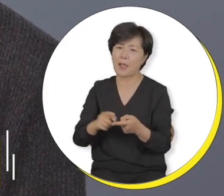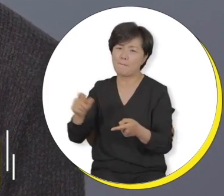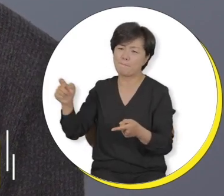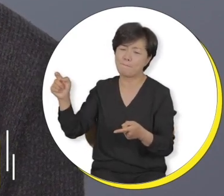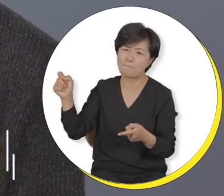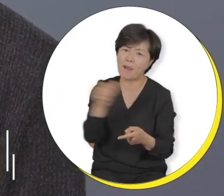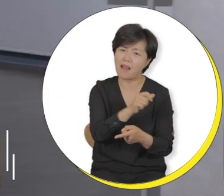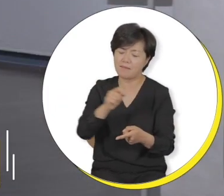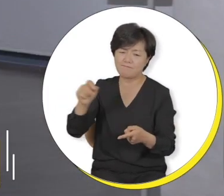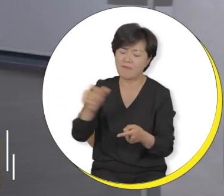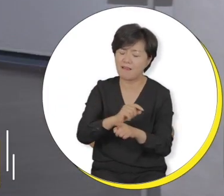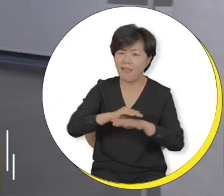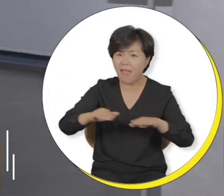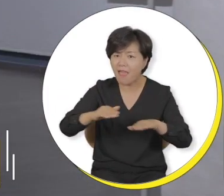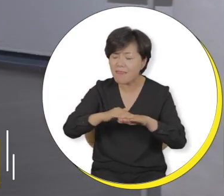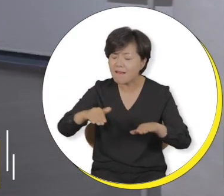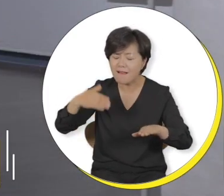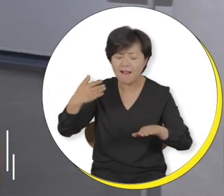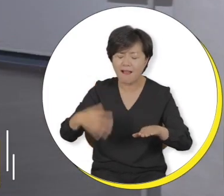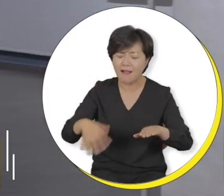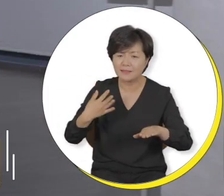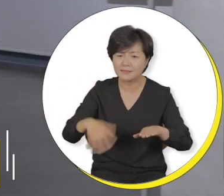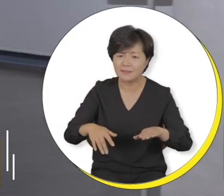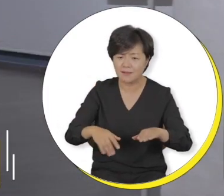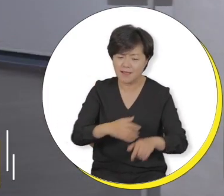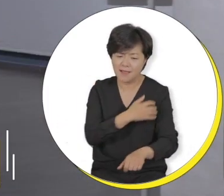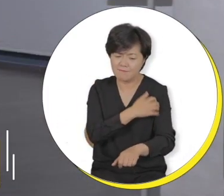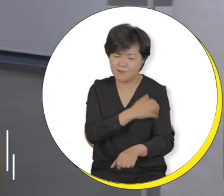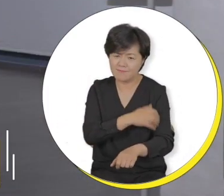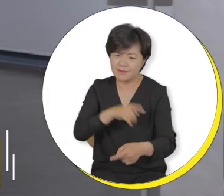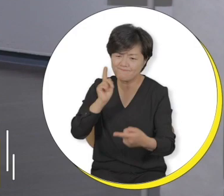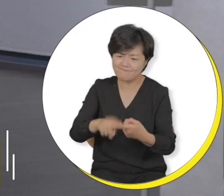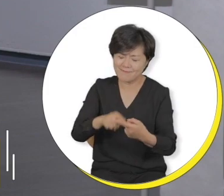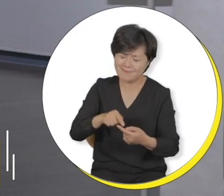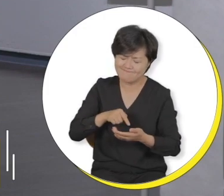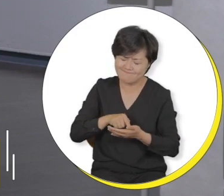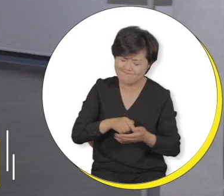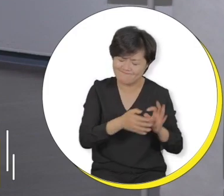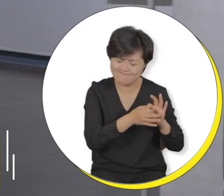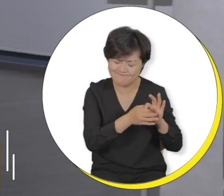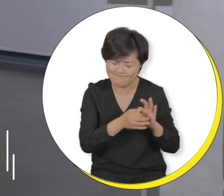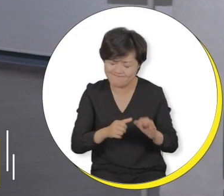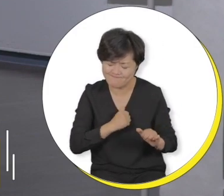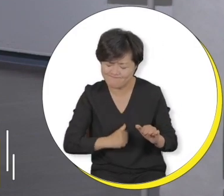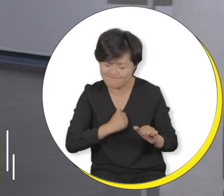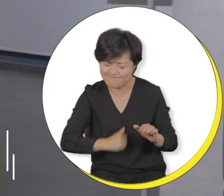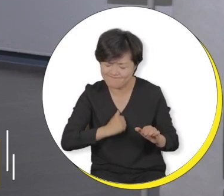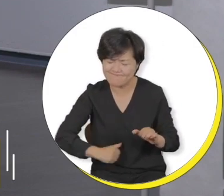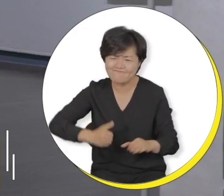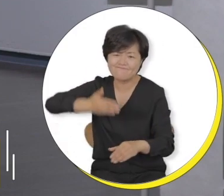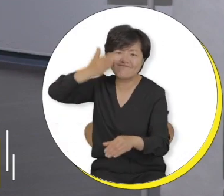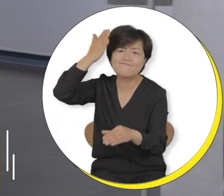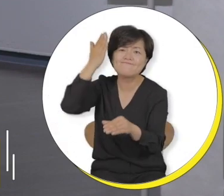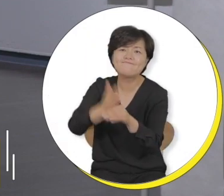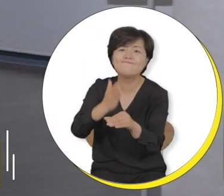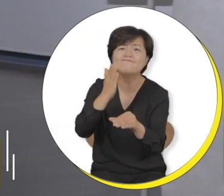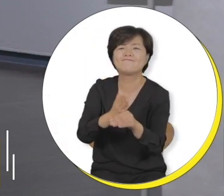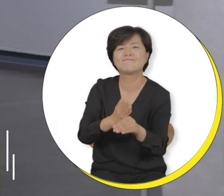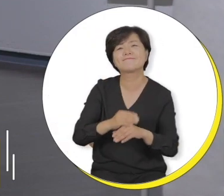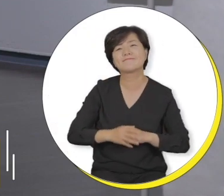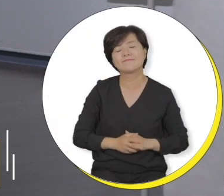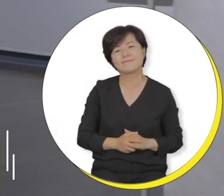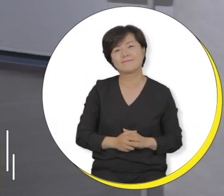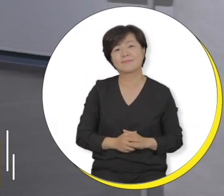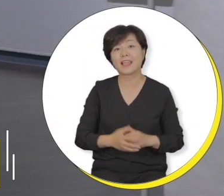그런 것들이 빠른 시일 내에 해결이 되지 않고 계속 불편함을 겪어야 되는 상황들이 이어지고 있는